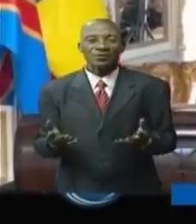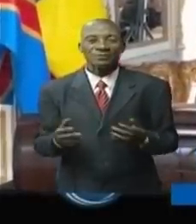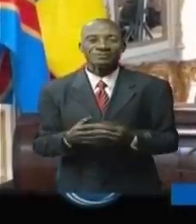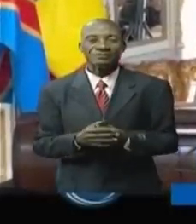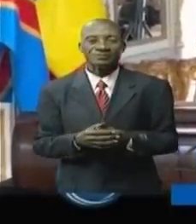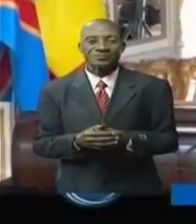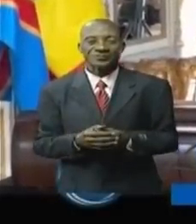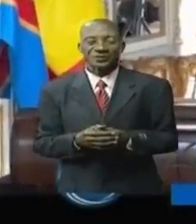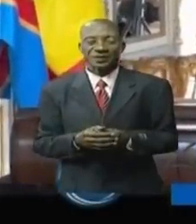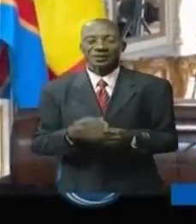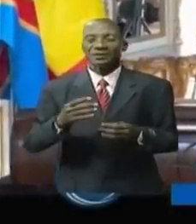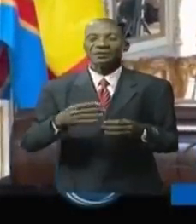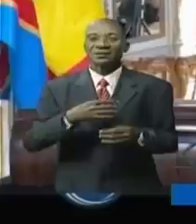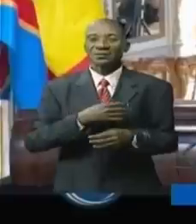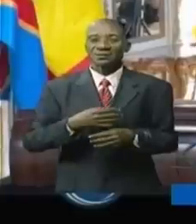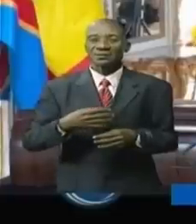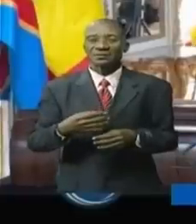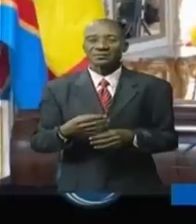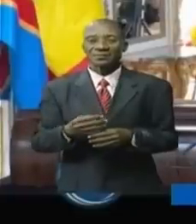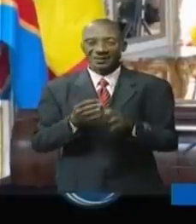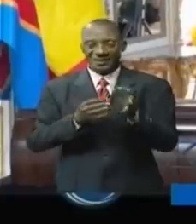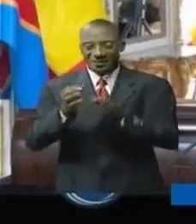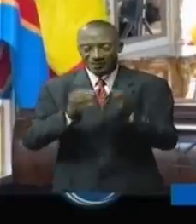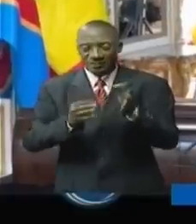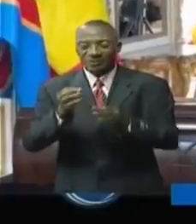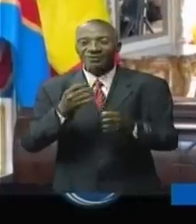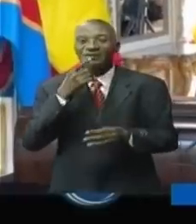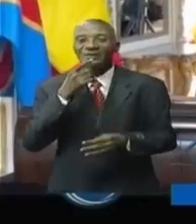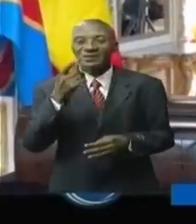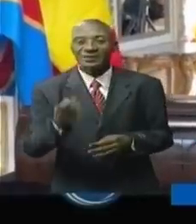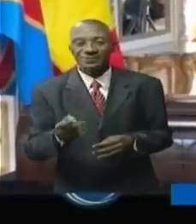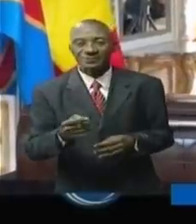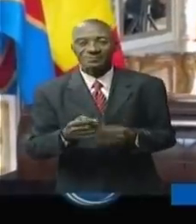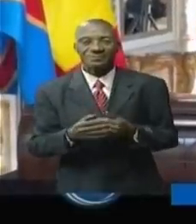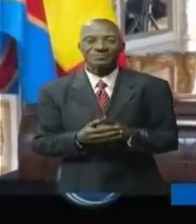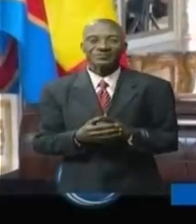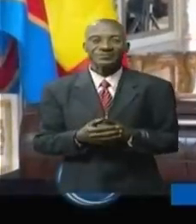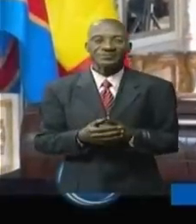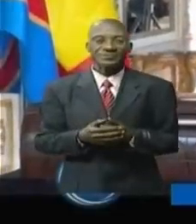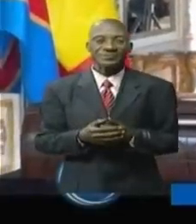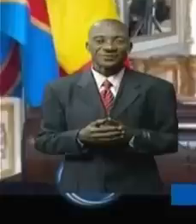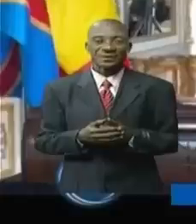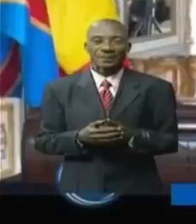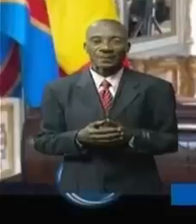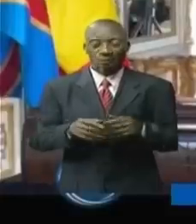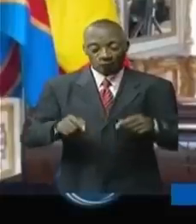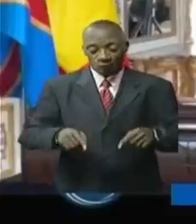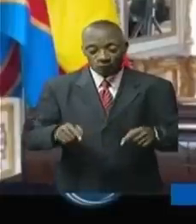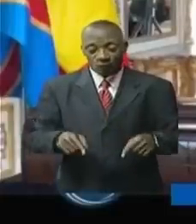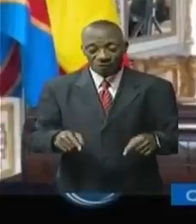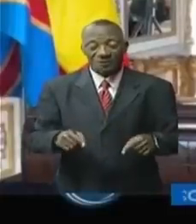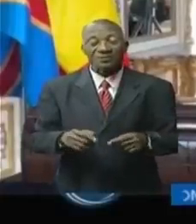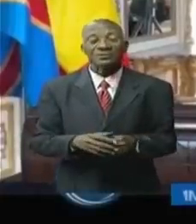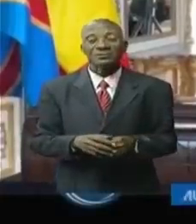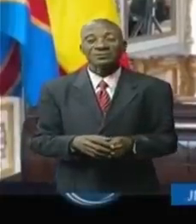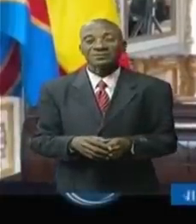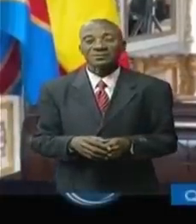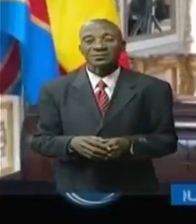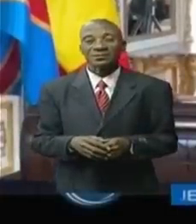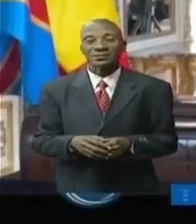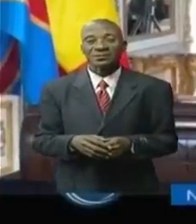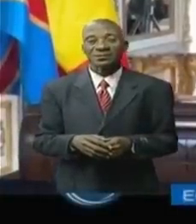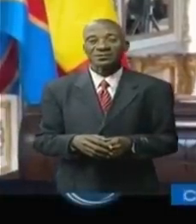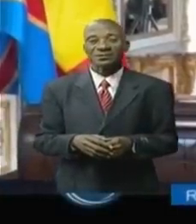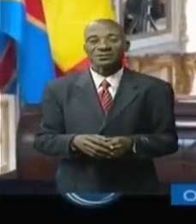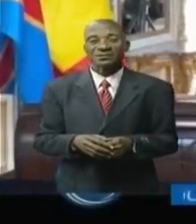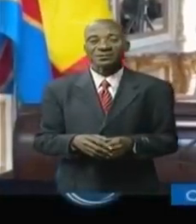tes enfants, de tes petits-enfants et de tes arrière-petits-enfants. Père, à présent,